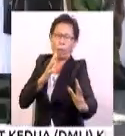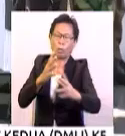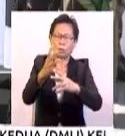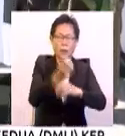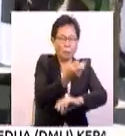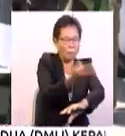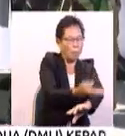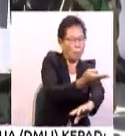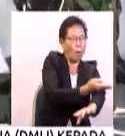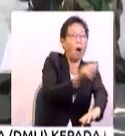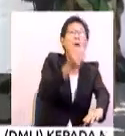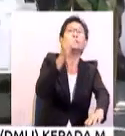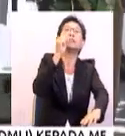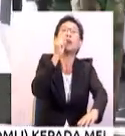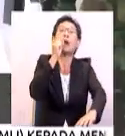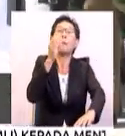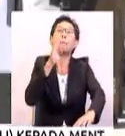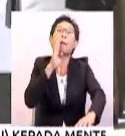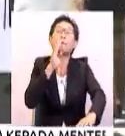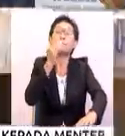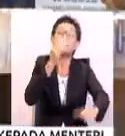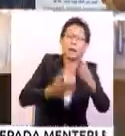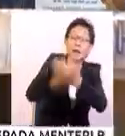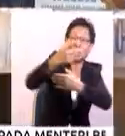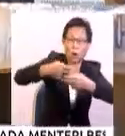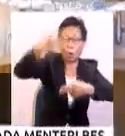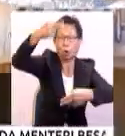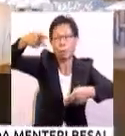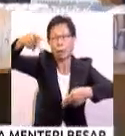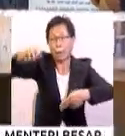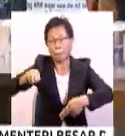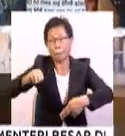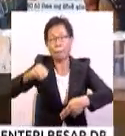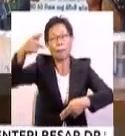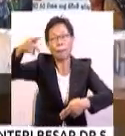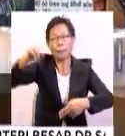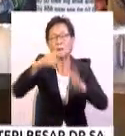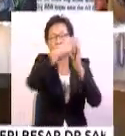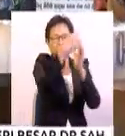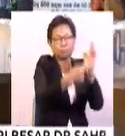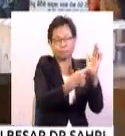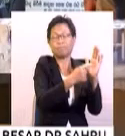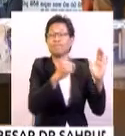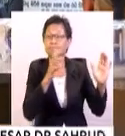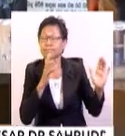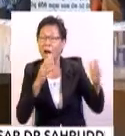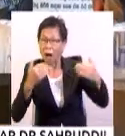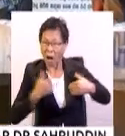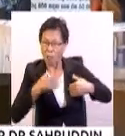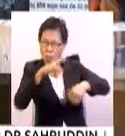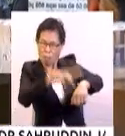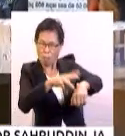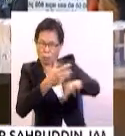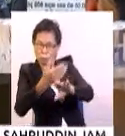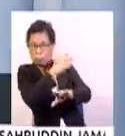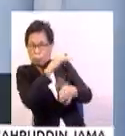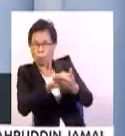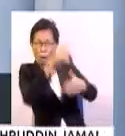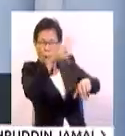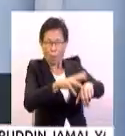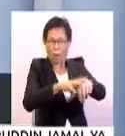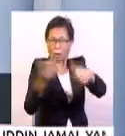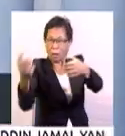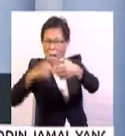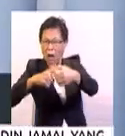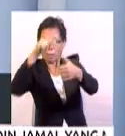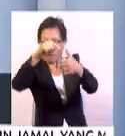mendapatkan bufet sarapan pagi di sebuah hotel. Perdana Menterinya Ranil Wickremesinghe berkata terdapat amaran sebelum ini berkaitan